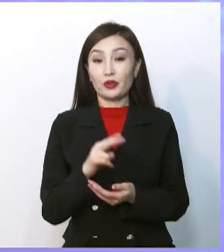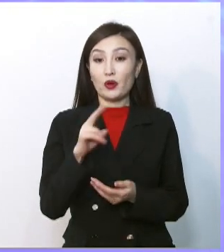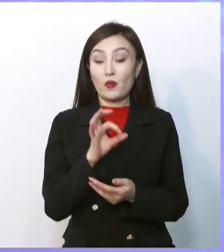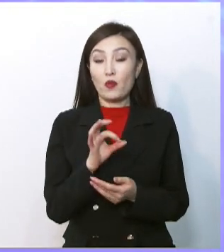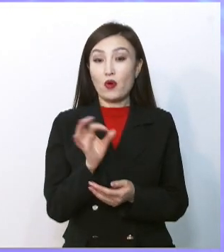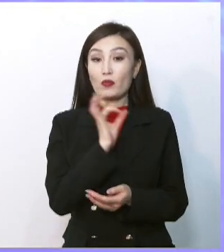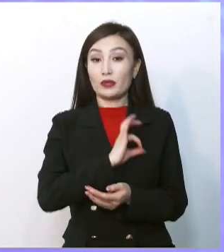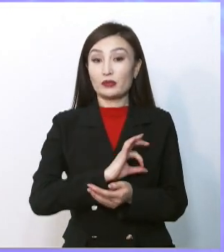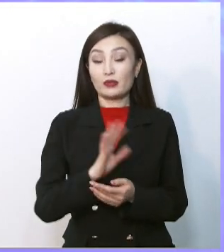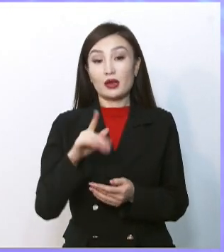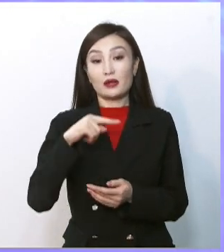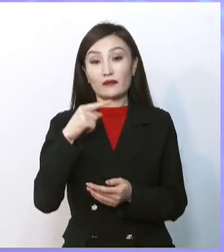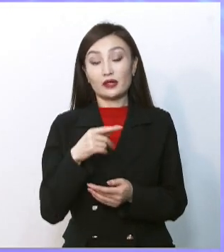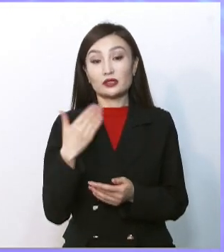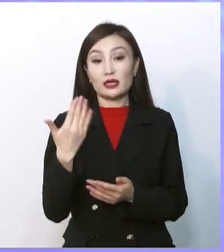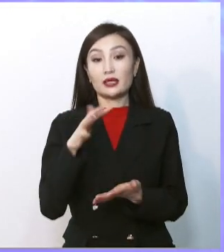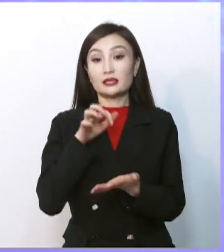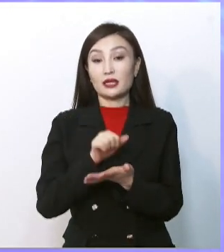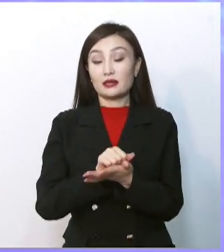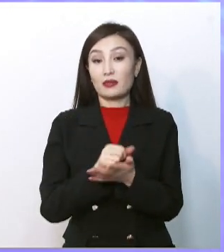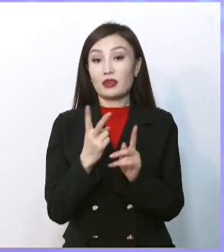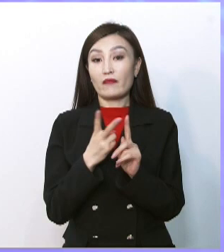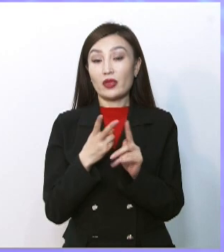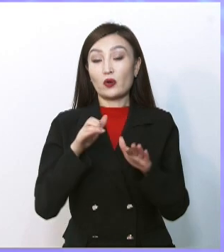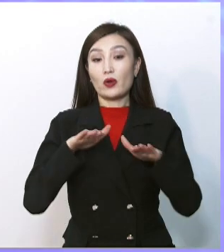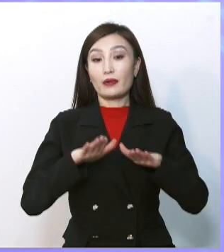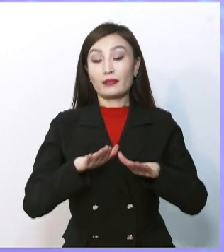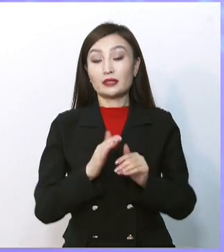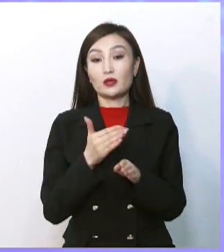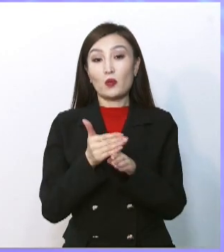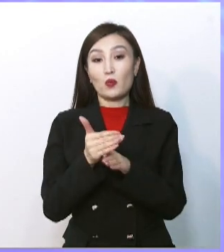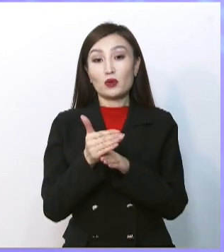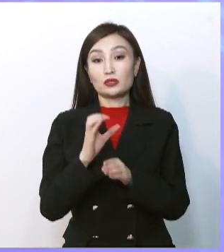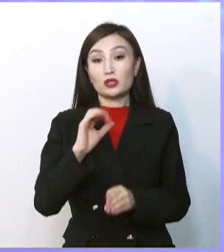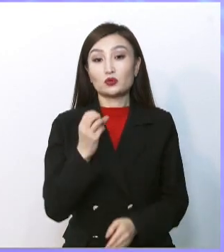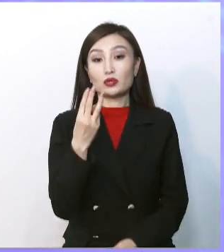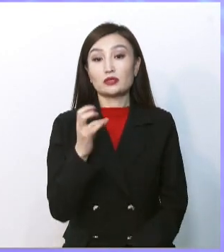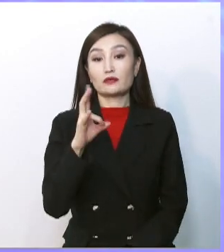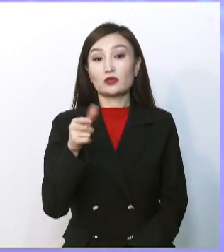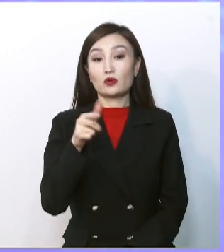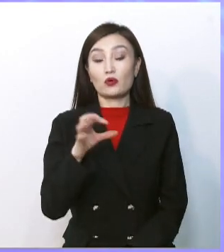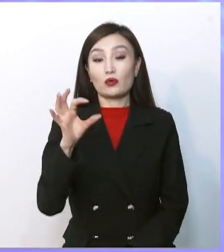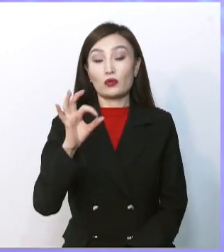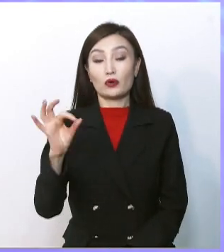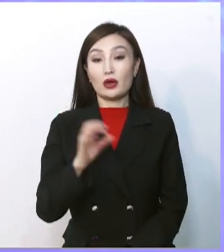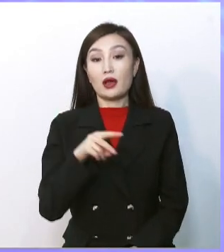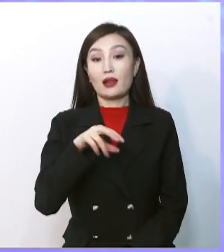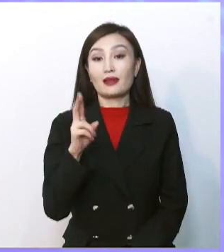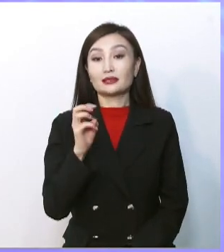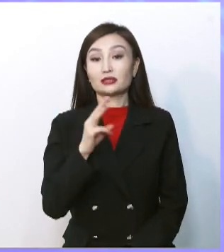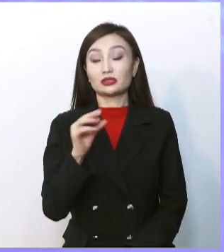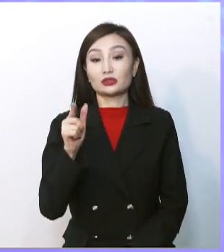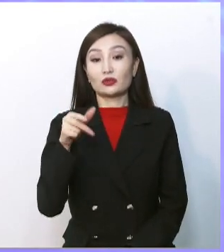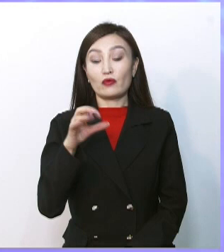частоте употребления в речи глаголы занимают второе место после существительного. Лексическое